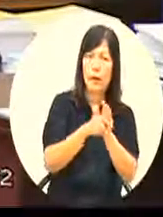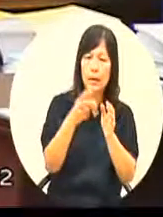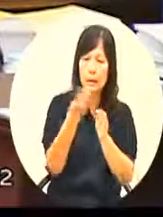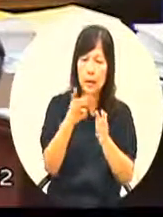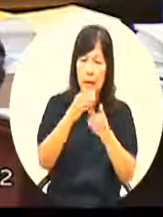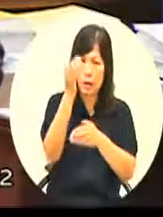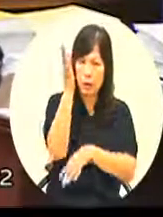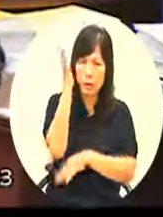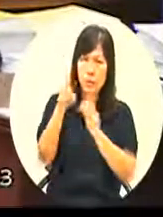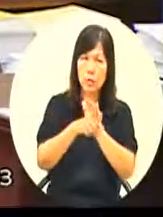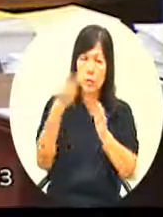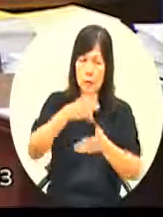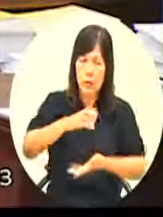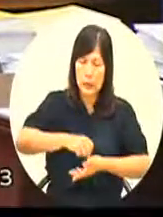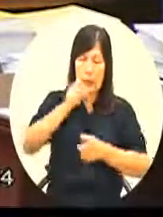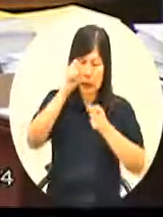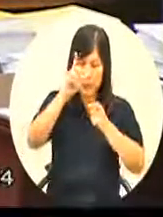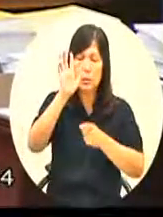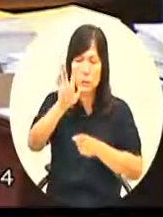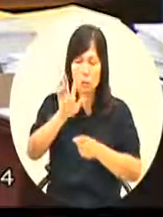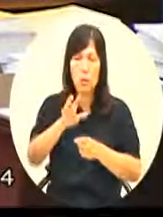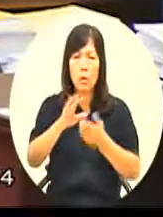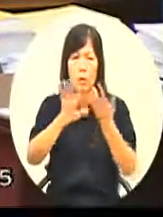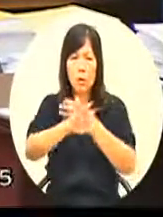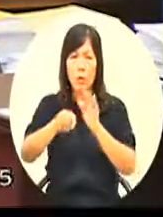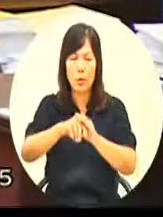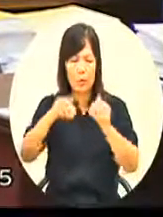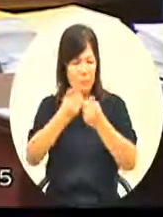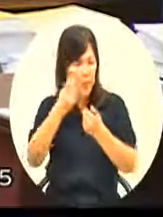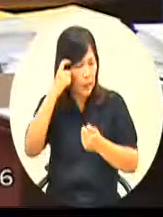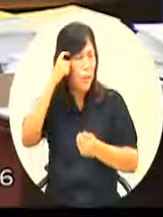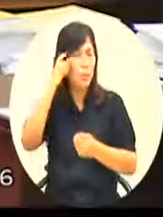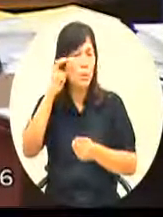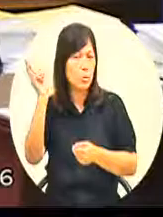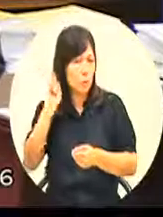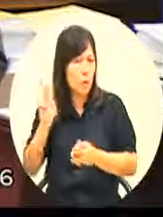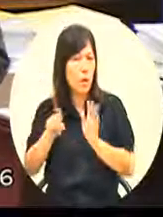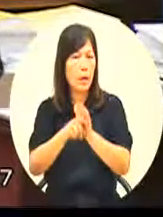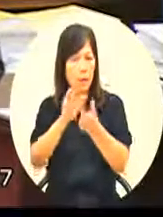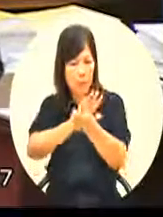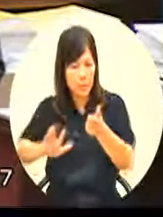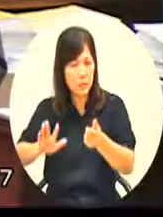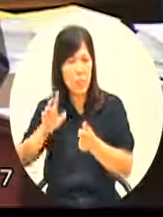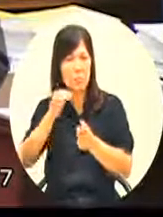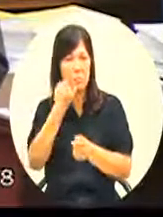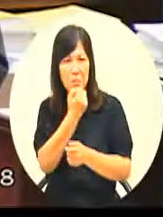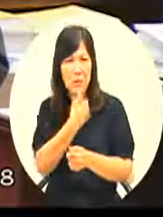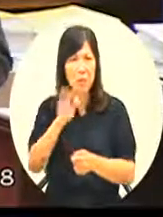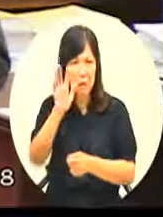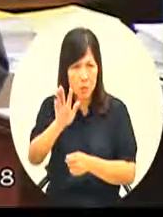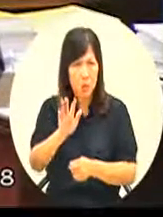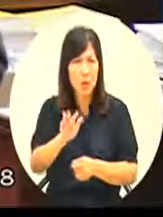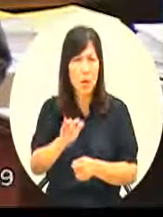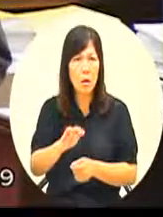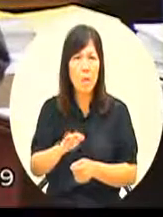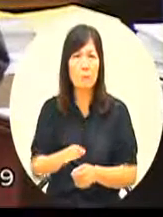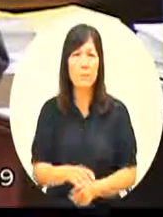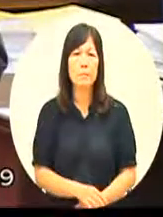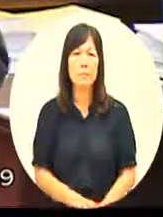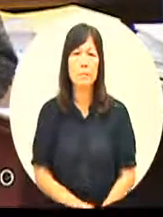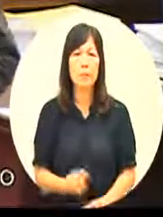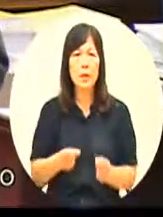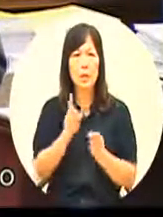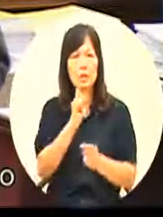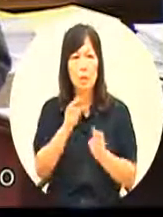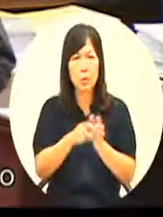还是要提醒另外一个部分，其实也会有一些反对的声音，或者是会受影响的一些可能的群体，比如说我